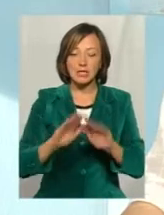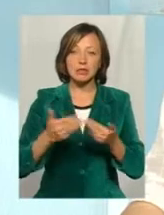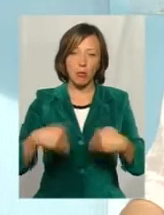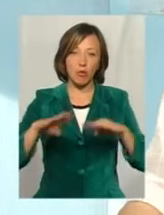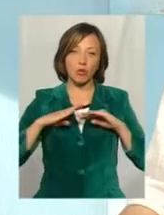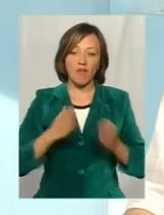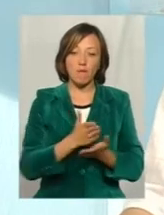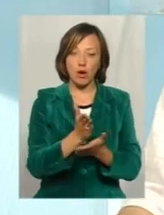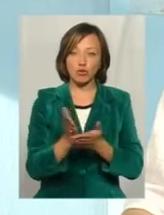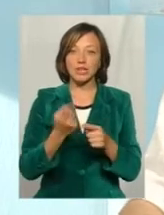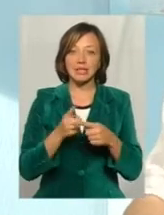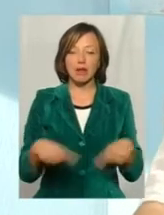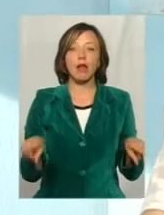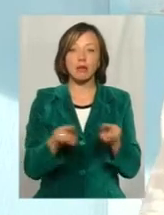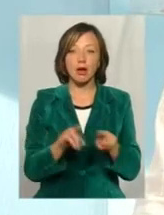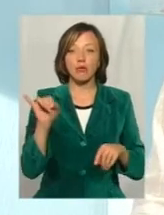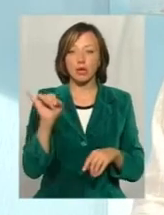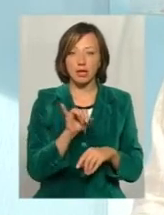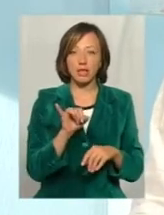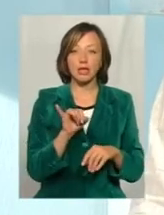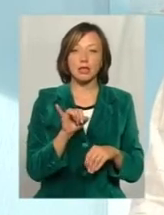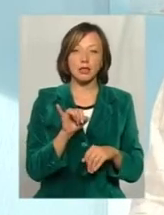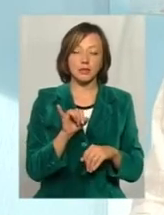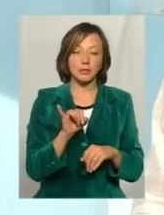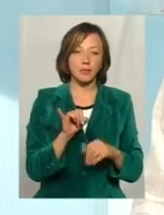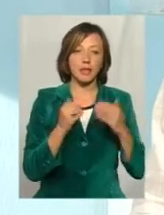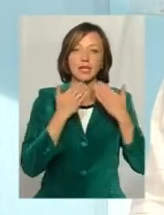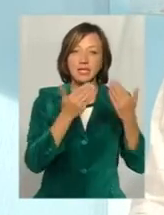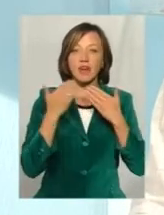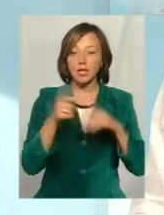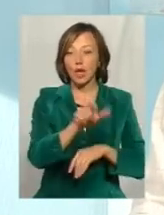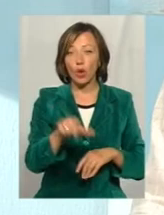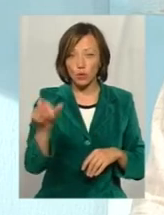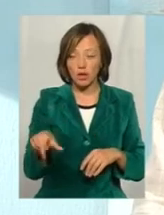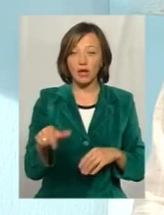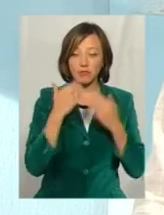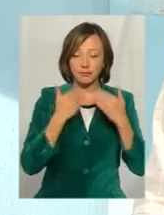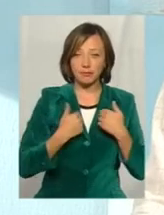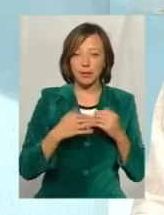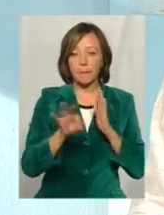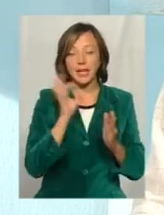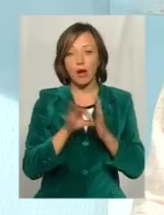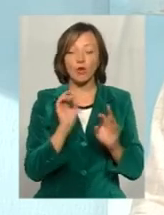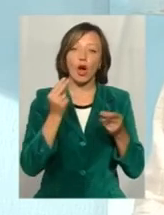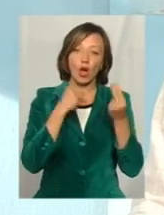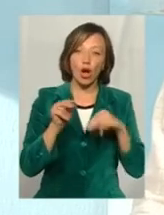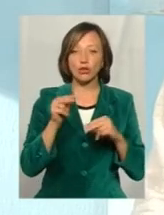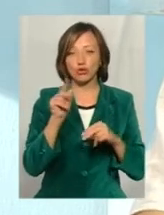запропонував маршрути. Це так само і звернення громадян, які теж нам підказували, як